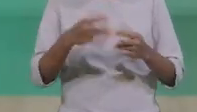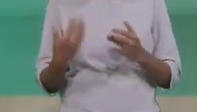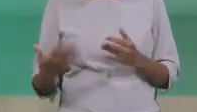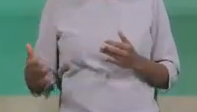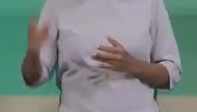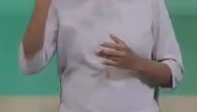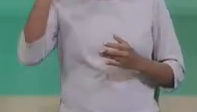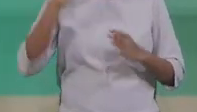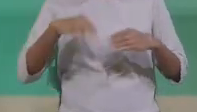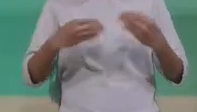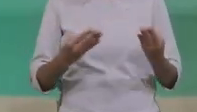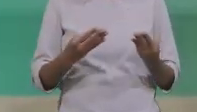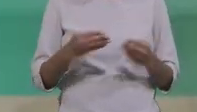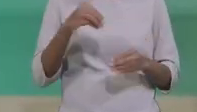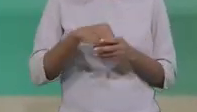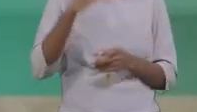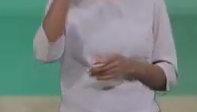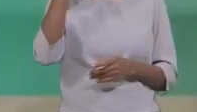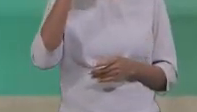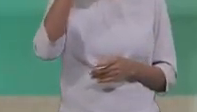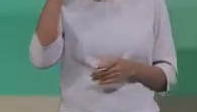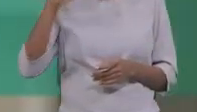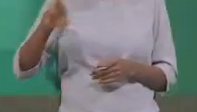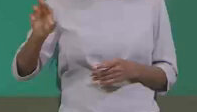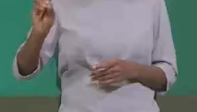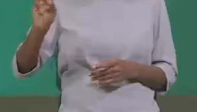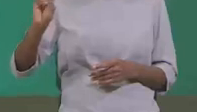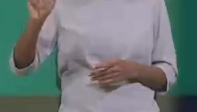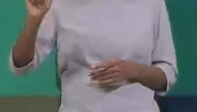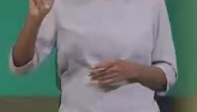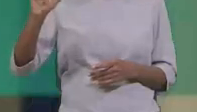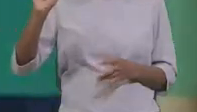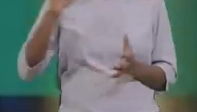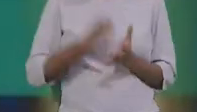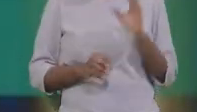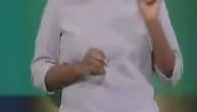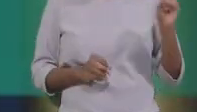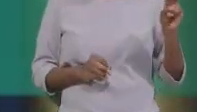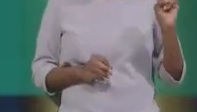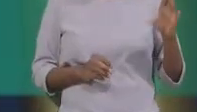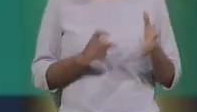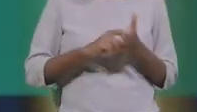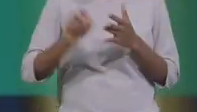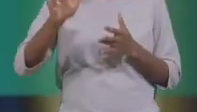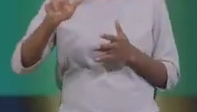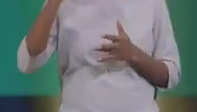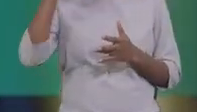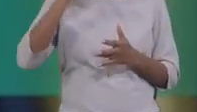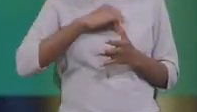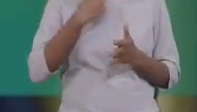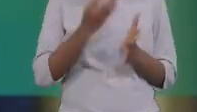Toutes ces choses nécessaires. Romains 12, 3.